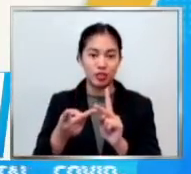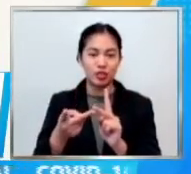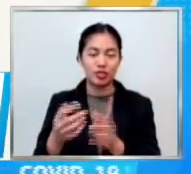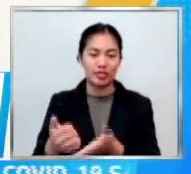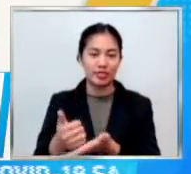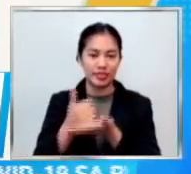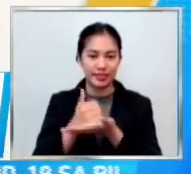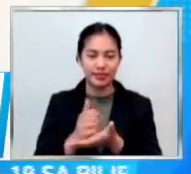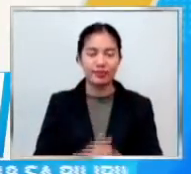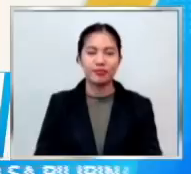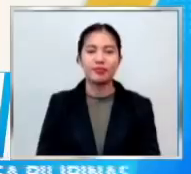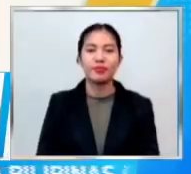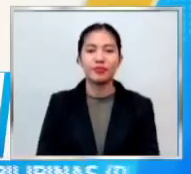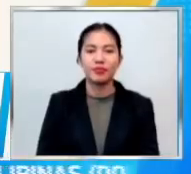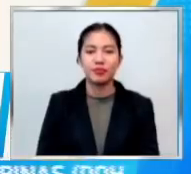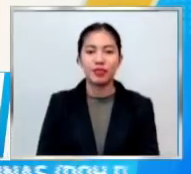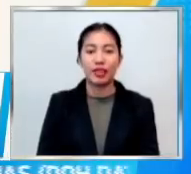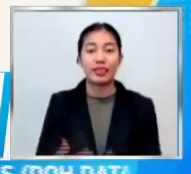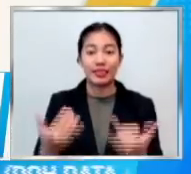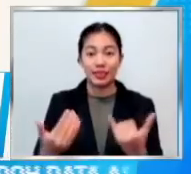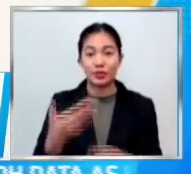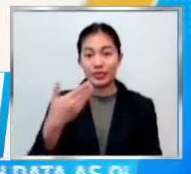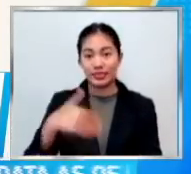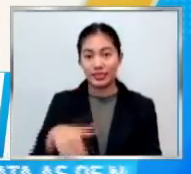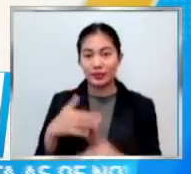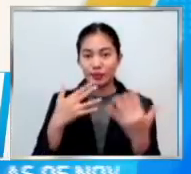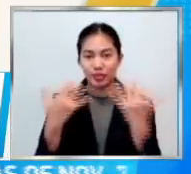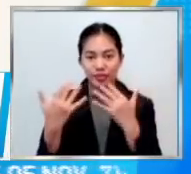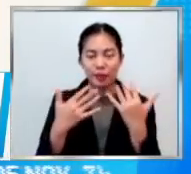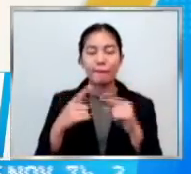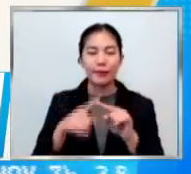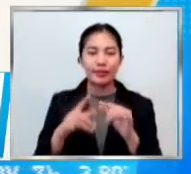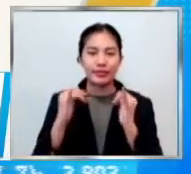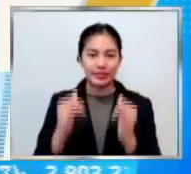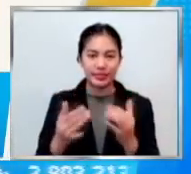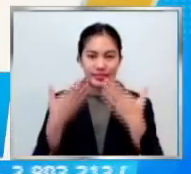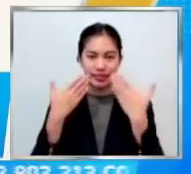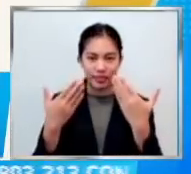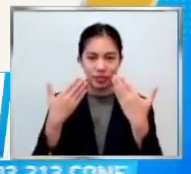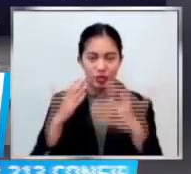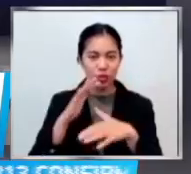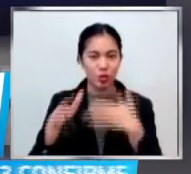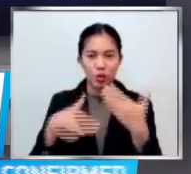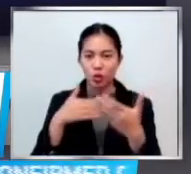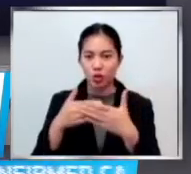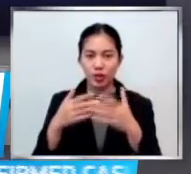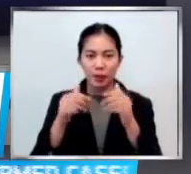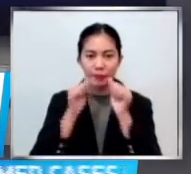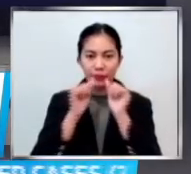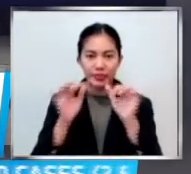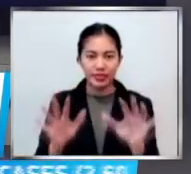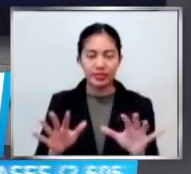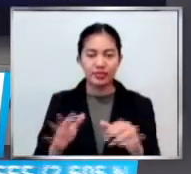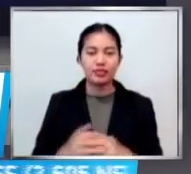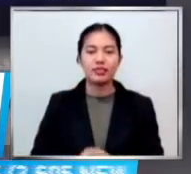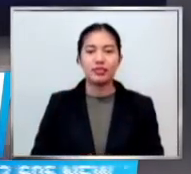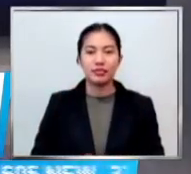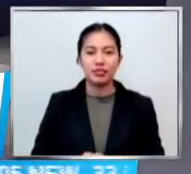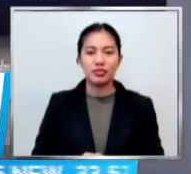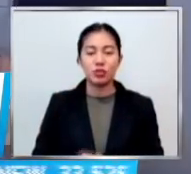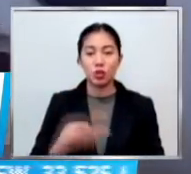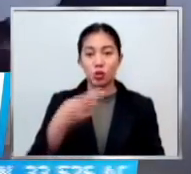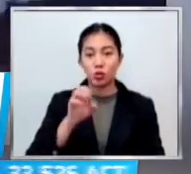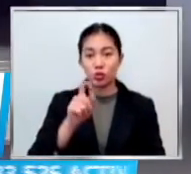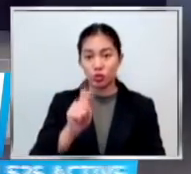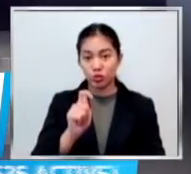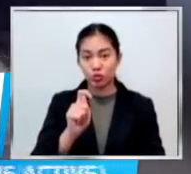ospital. Single man daw siya ngayong birthday niya. Thankful pa rin si Bubay sa mga dumadating na blessings. Bukod sa pagiging host ng The Bubay and